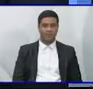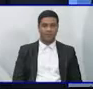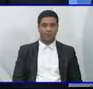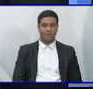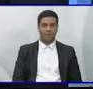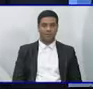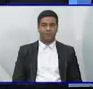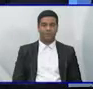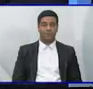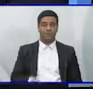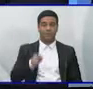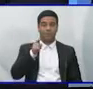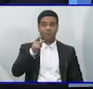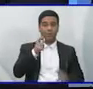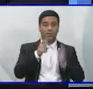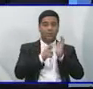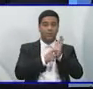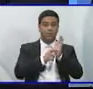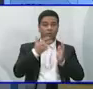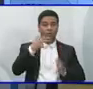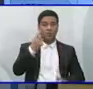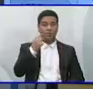edi.